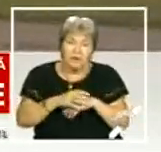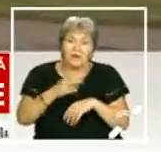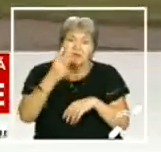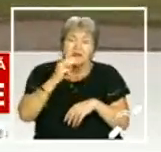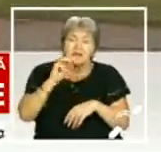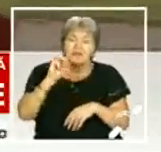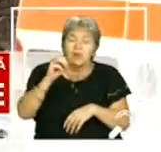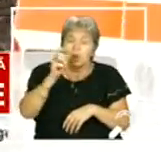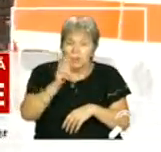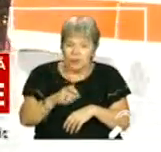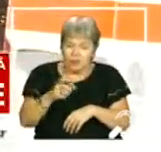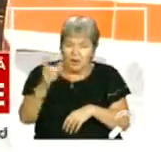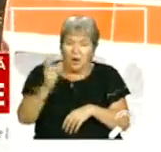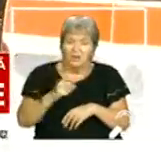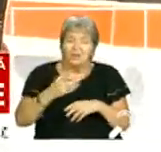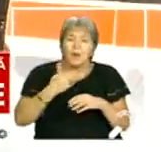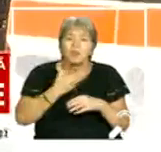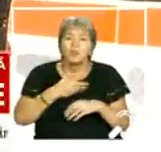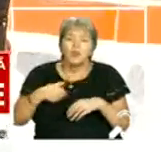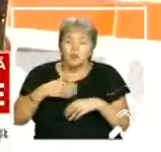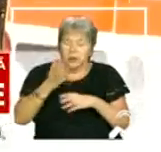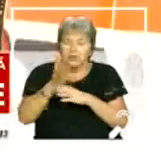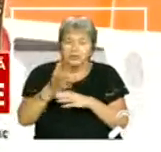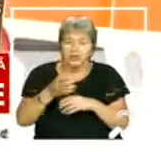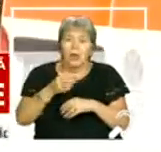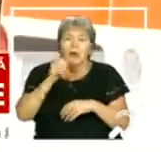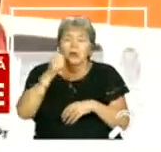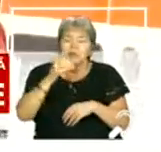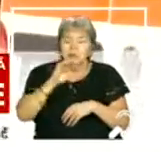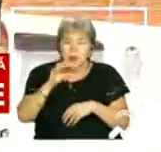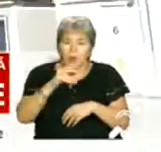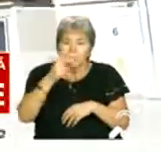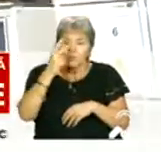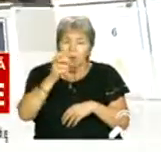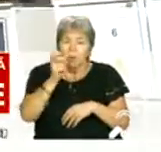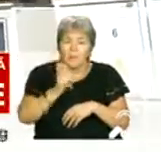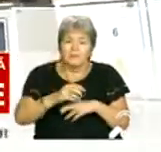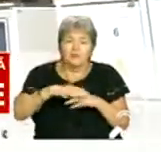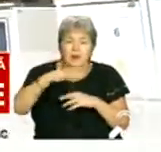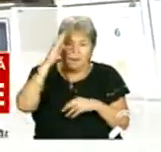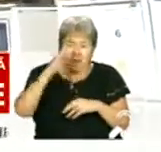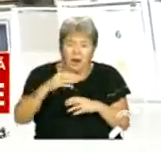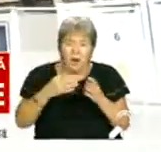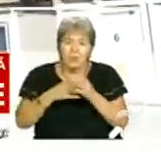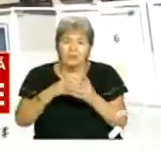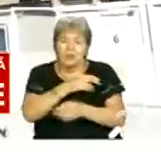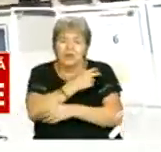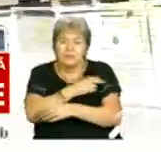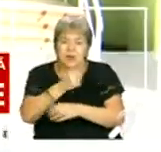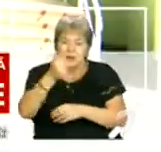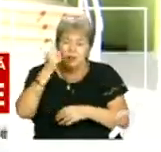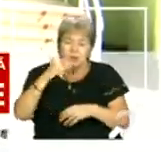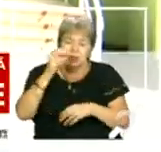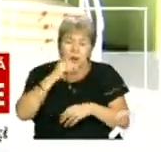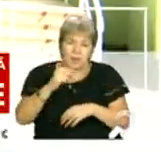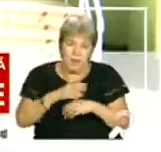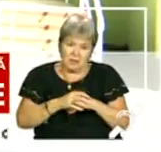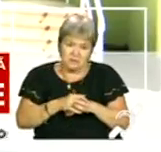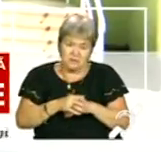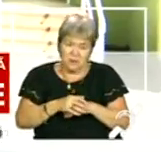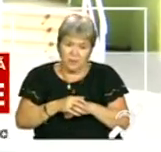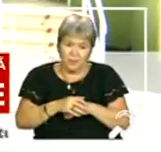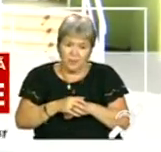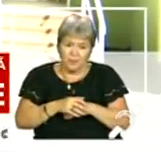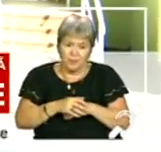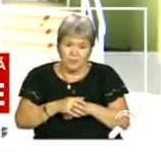de persoane, venise de la București. 11 copii și 2 adulți au ajuns la spital, iar după amiază, toți cu aceleași simptome.